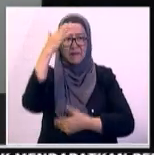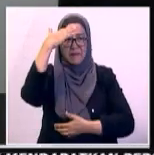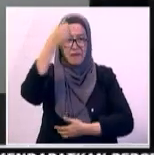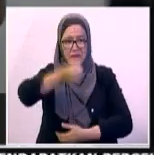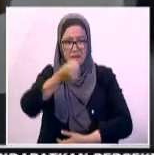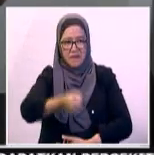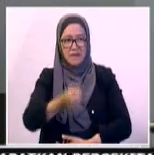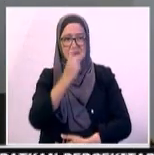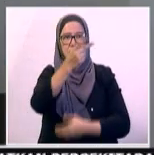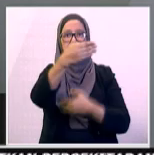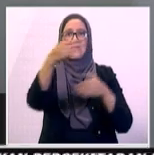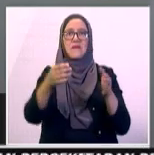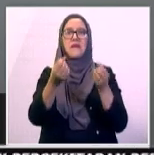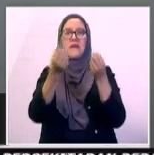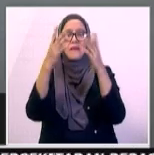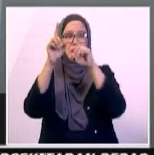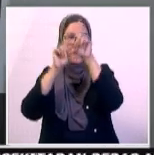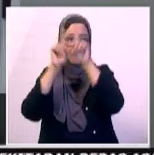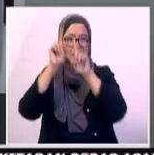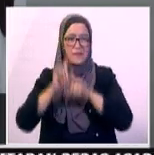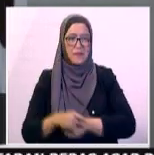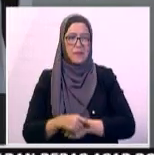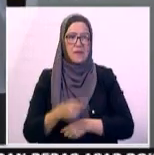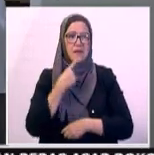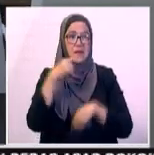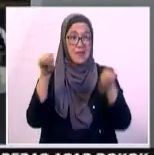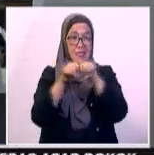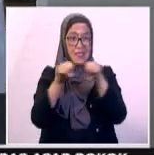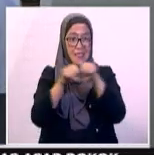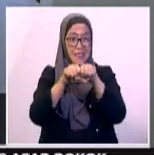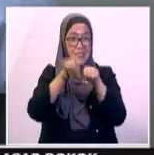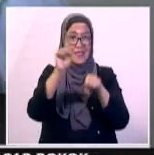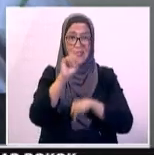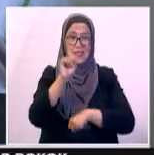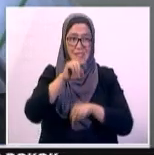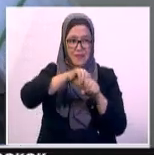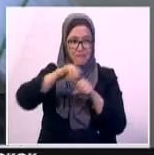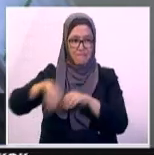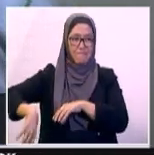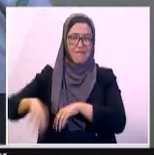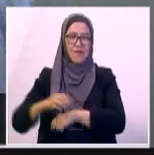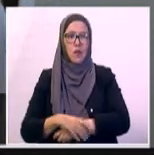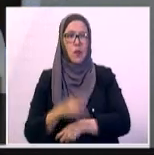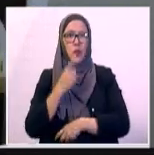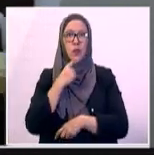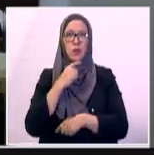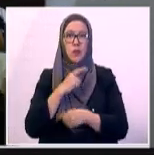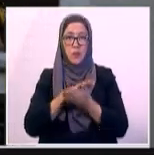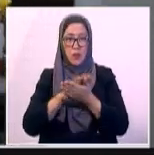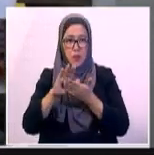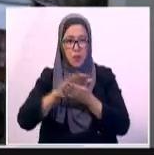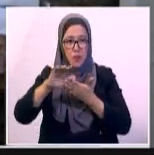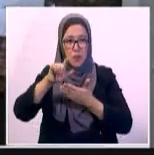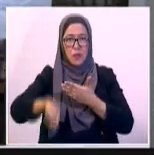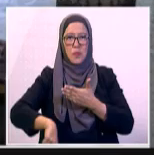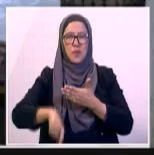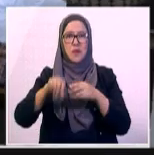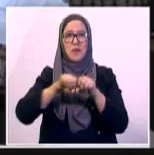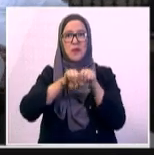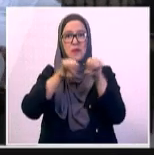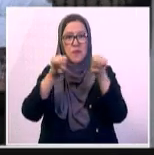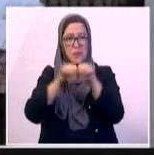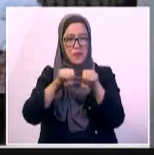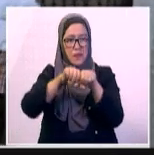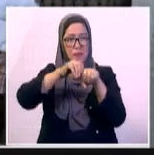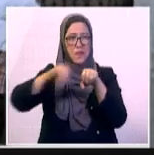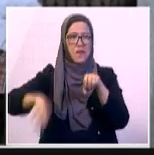Assalamualaikum. Allah. Kena buka kasutlah ni. Dia punya bersih ni. Okey, jom. Kameraman kat